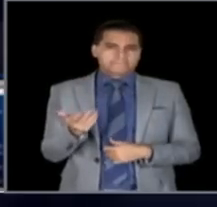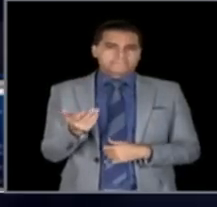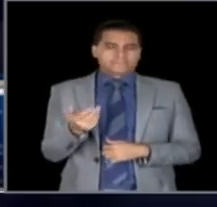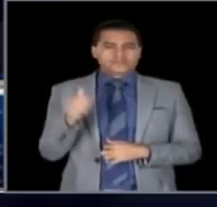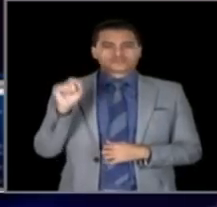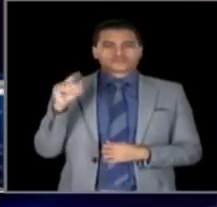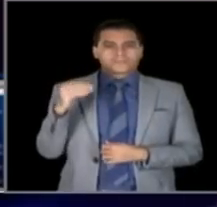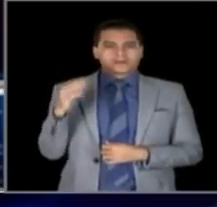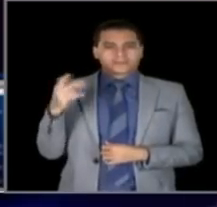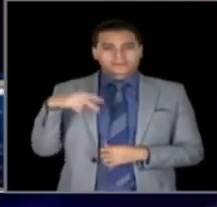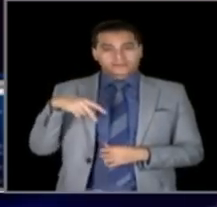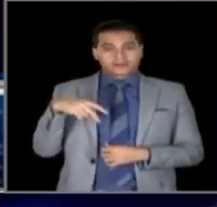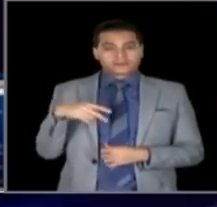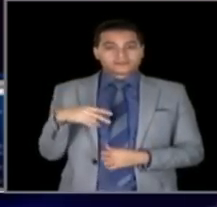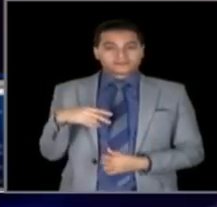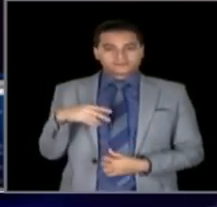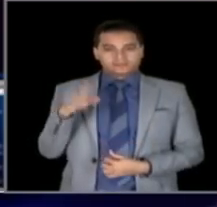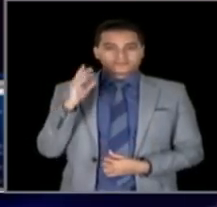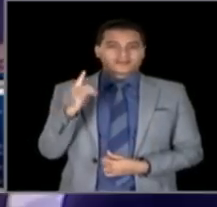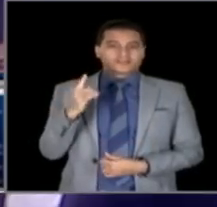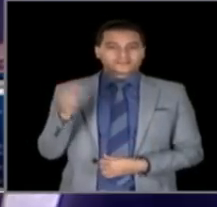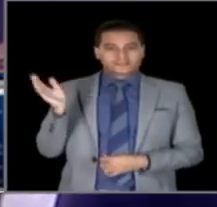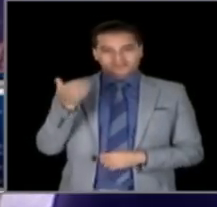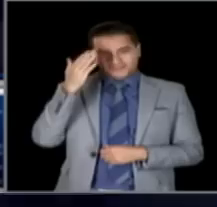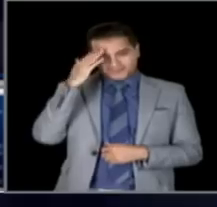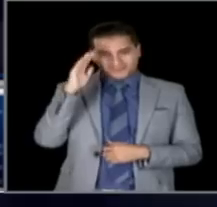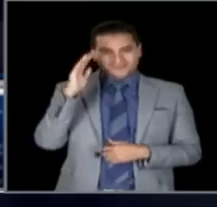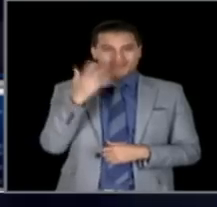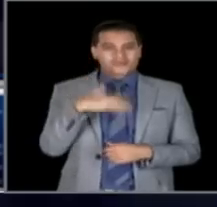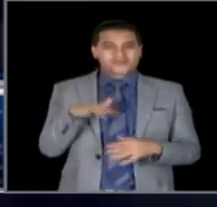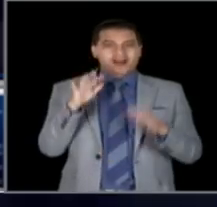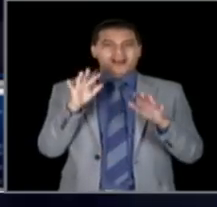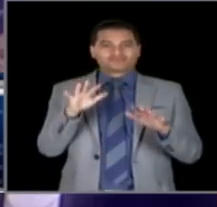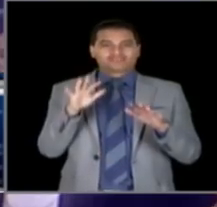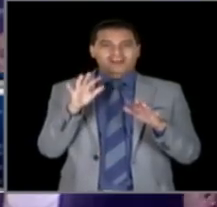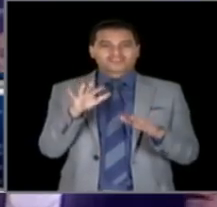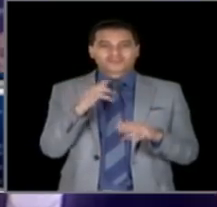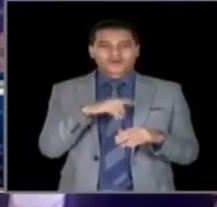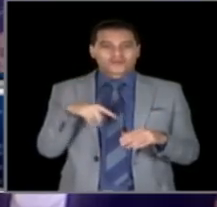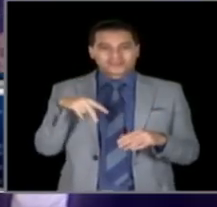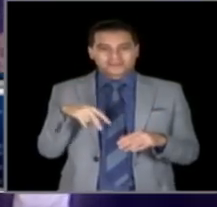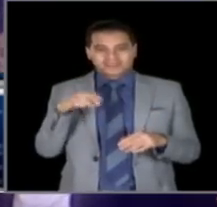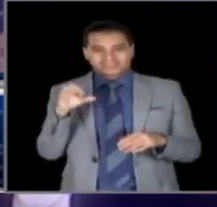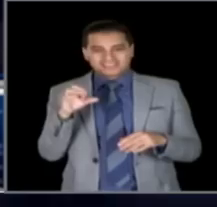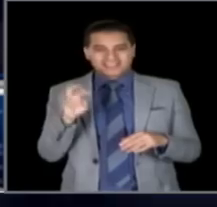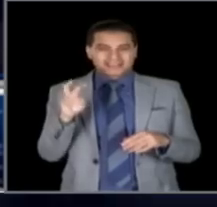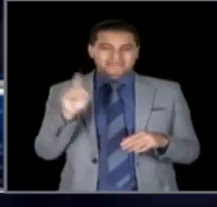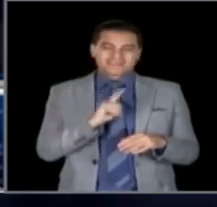صبح كام؟ 8. 10. كل جمهور عمل كده، 10. 10 والله